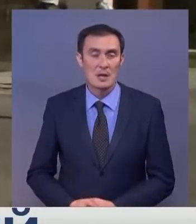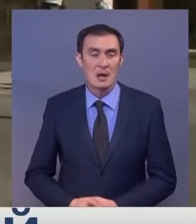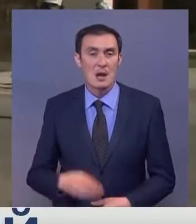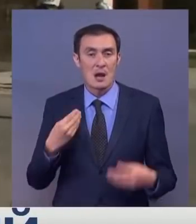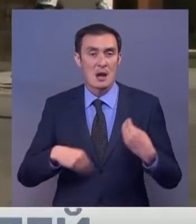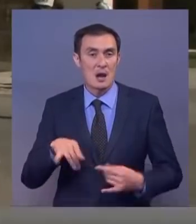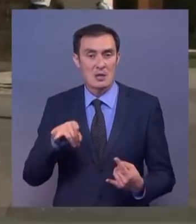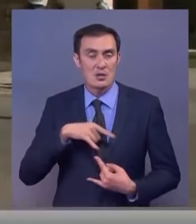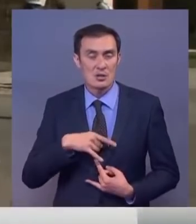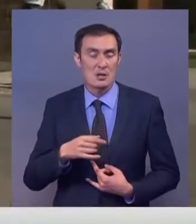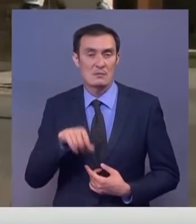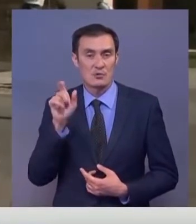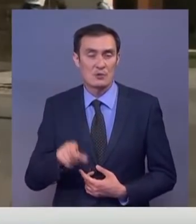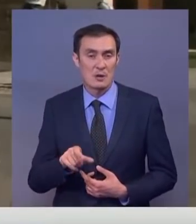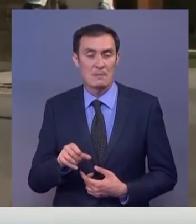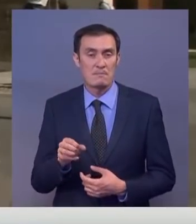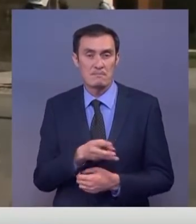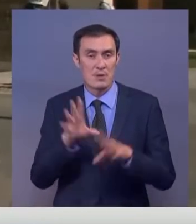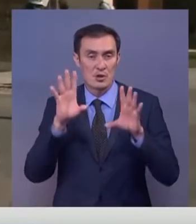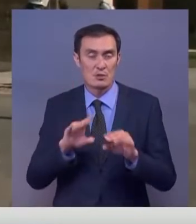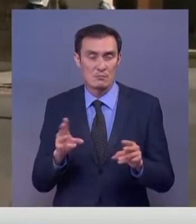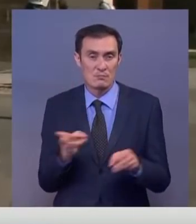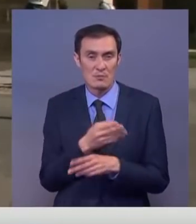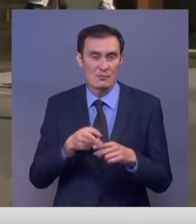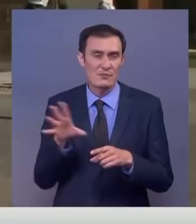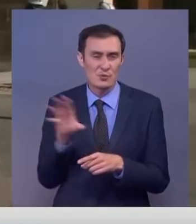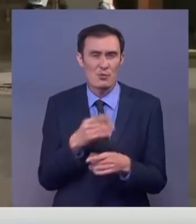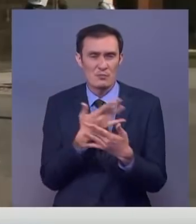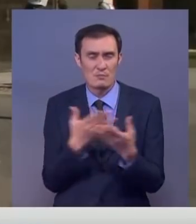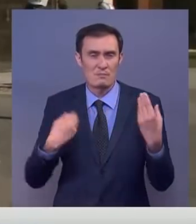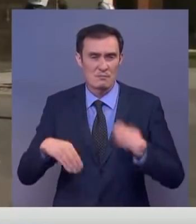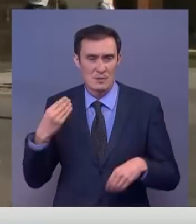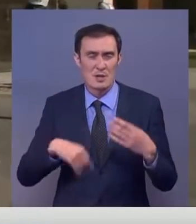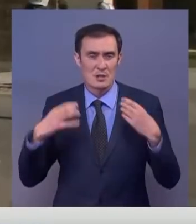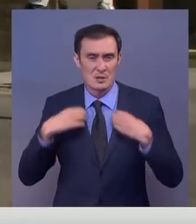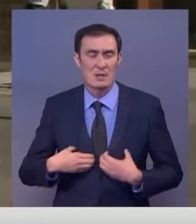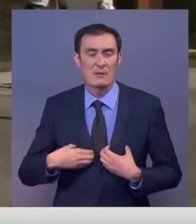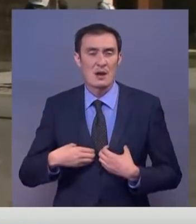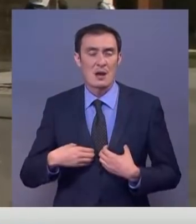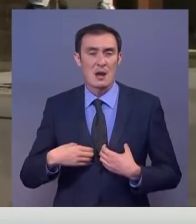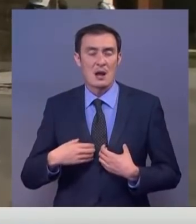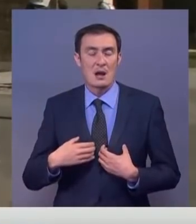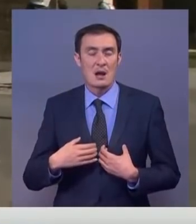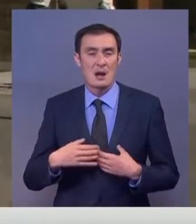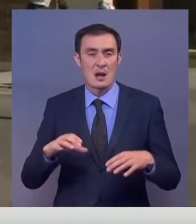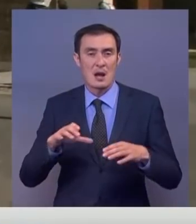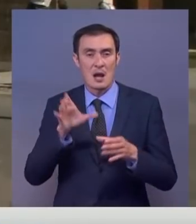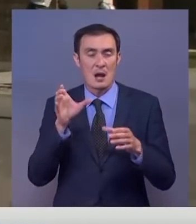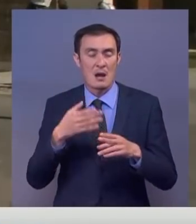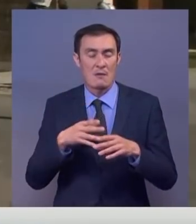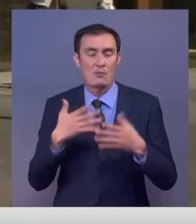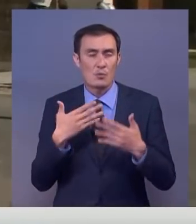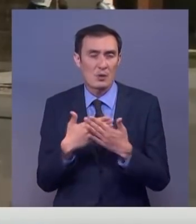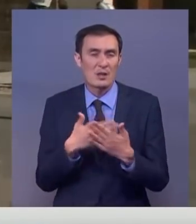одежда пожарного, она около... со всеми снаряжениями, аппаратами полностью,